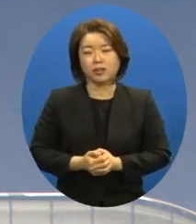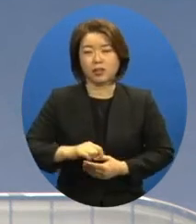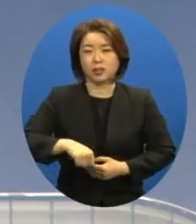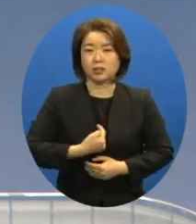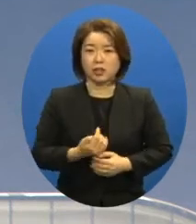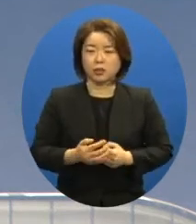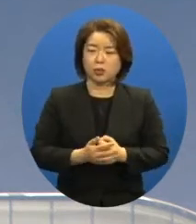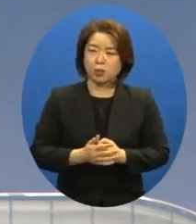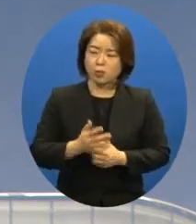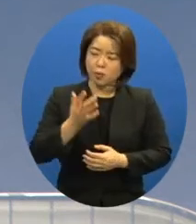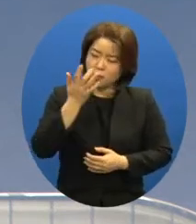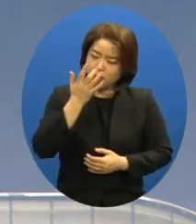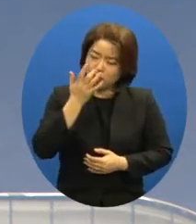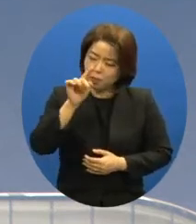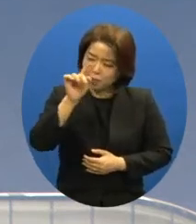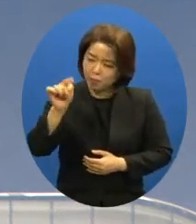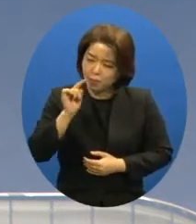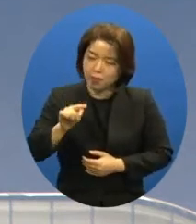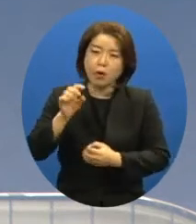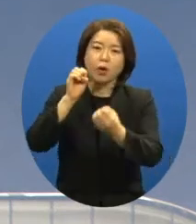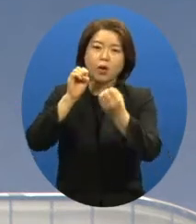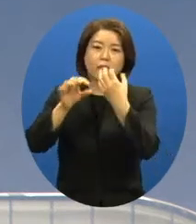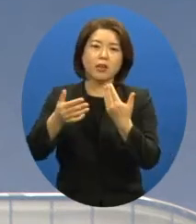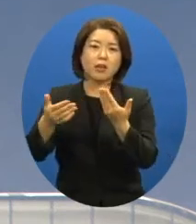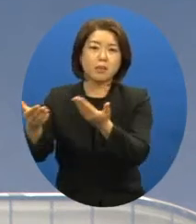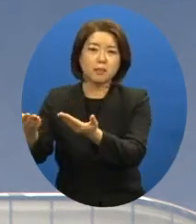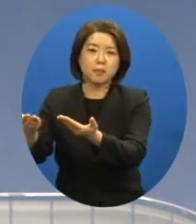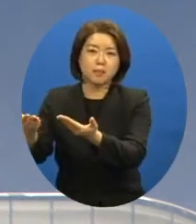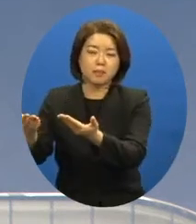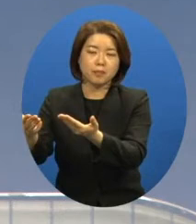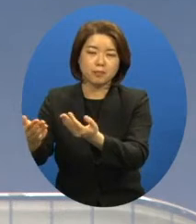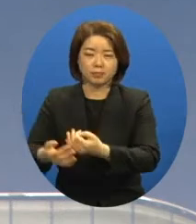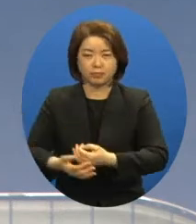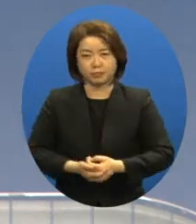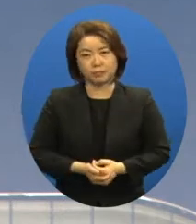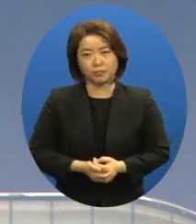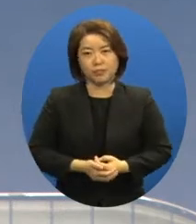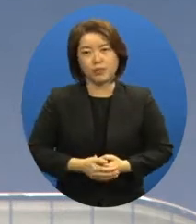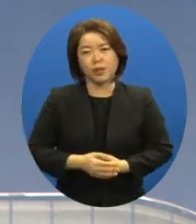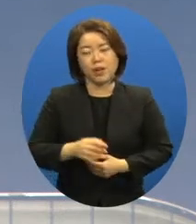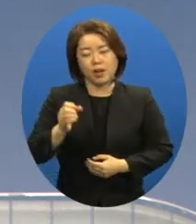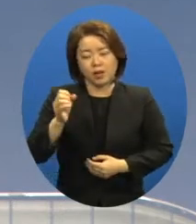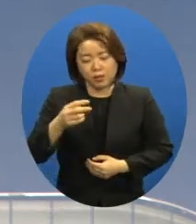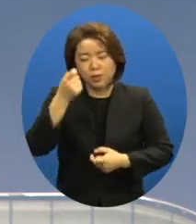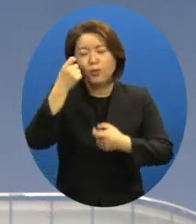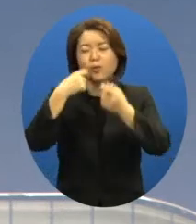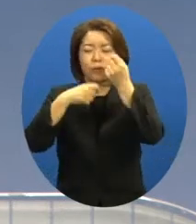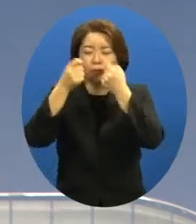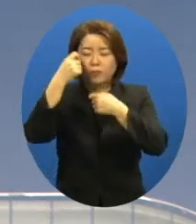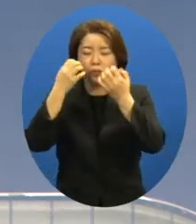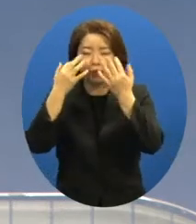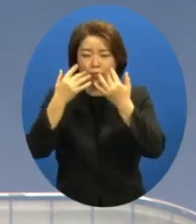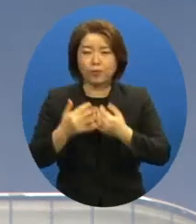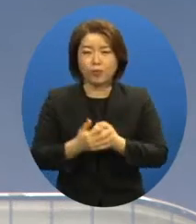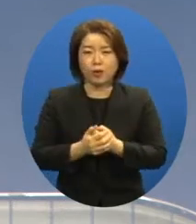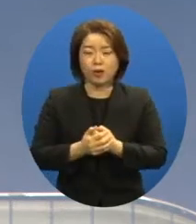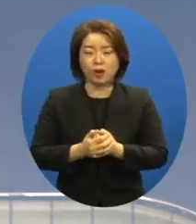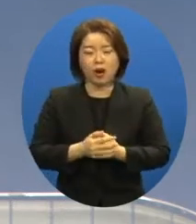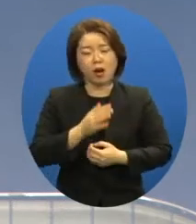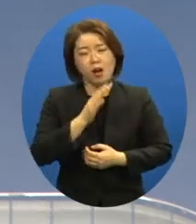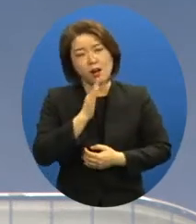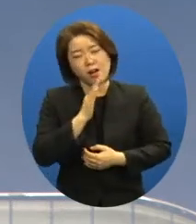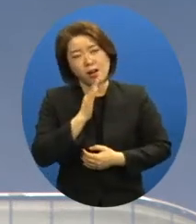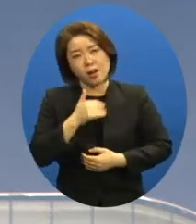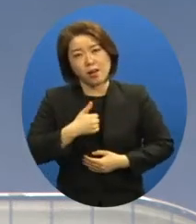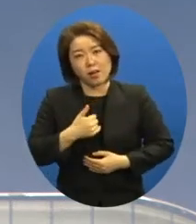자기가 글쎄요 라고 대답을 했다는 거예요. 그러면서 우셨어요. 자기가 선교사로 있을